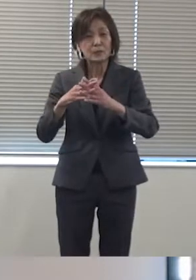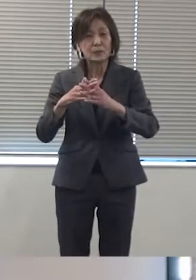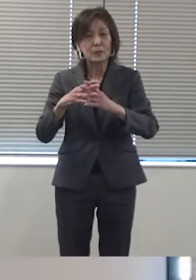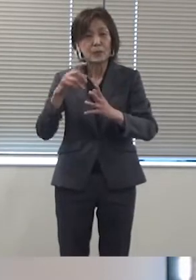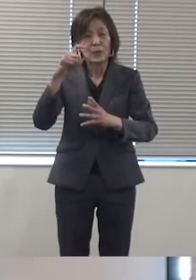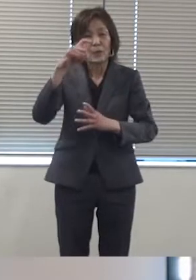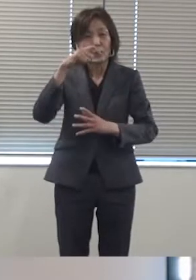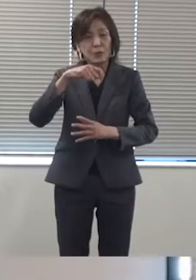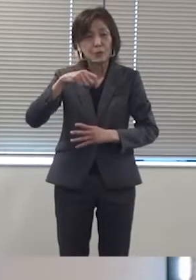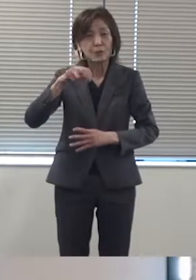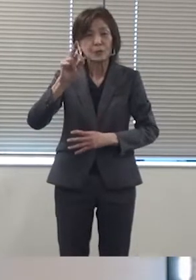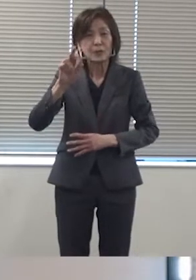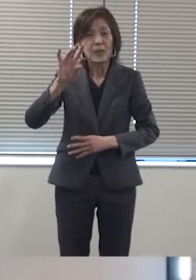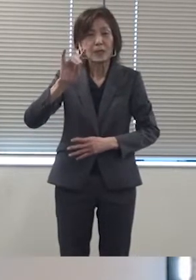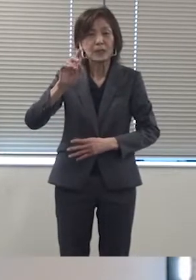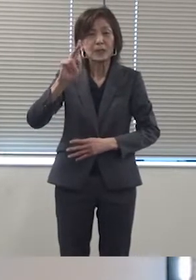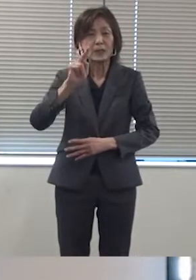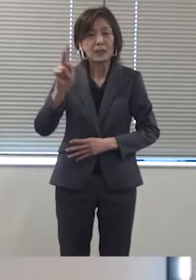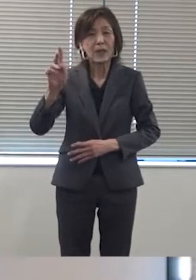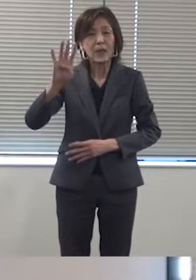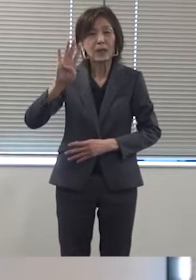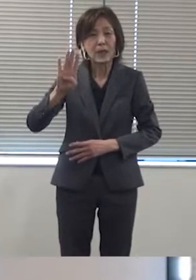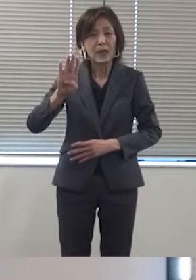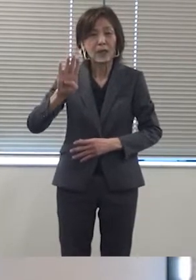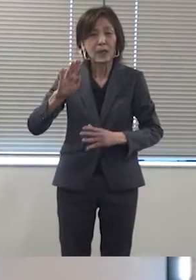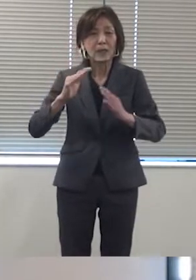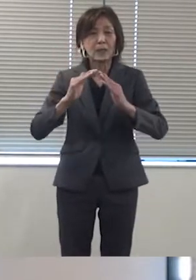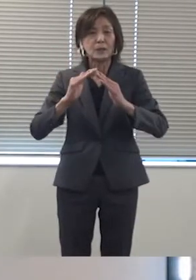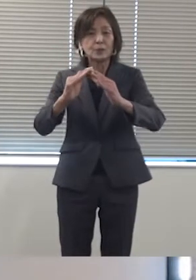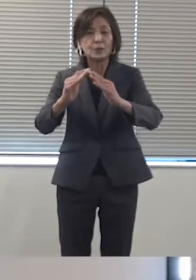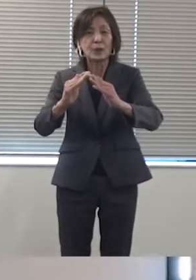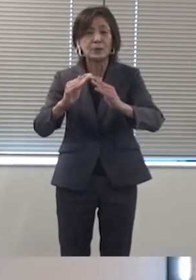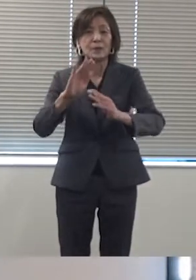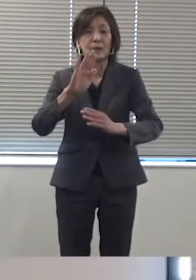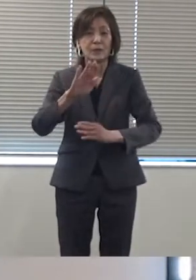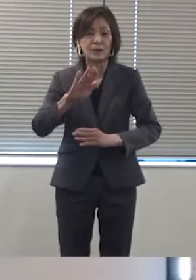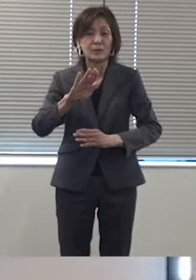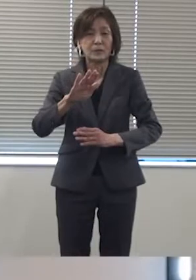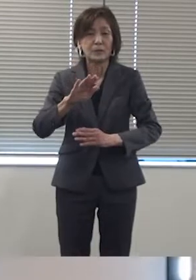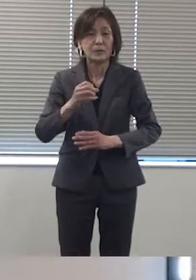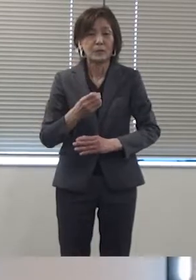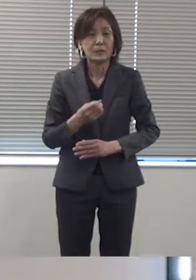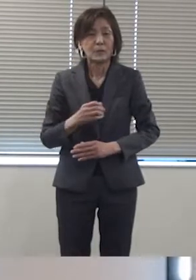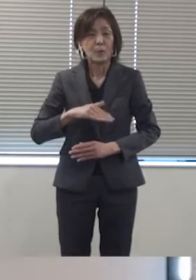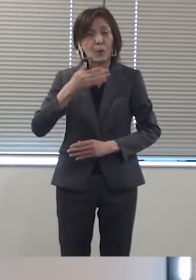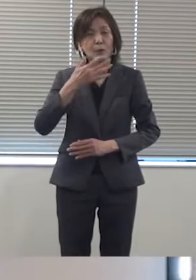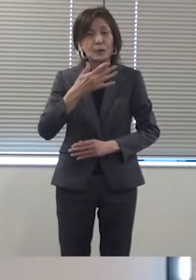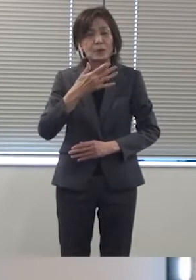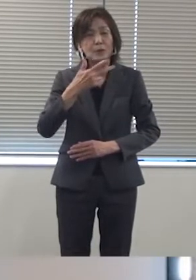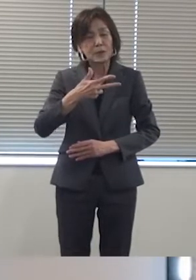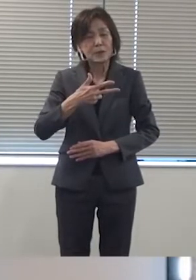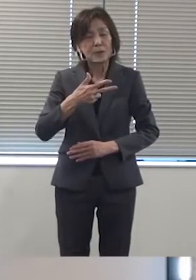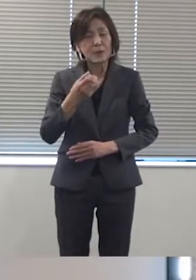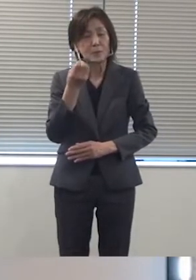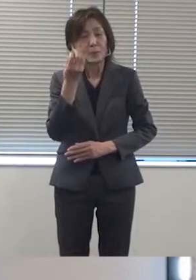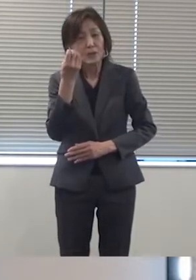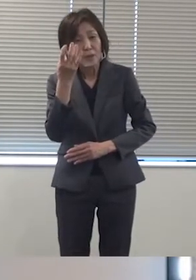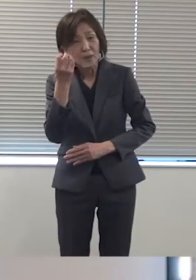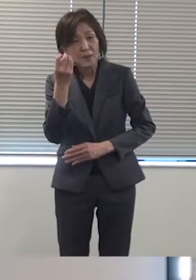設では、珍しく重要文化財の指定を受けておりますので、ここ